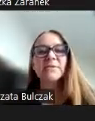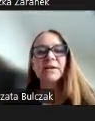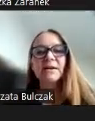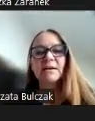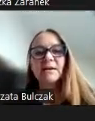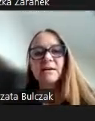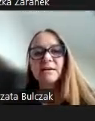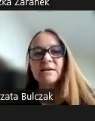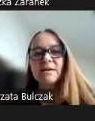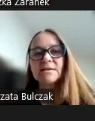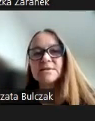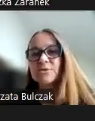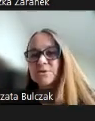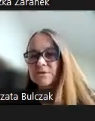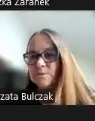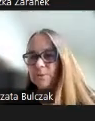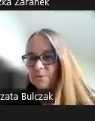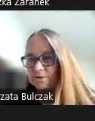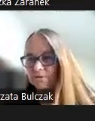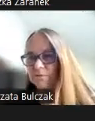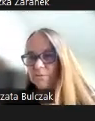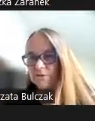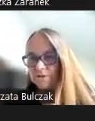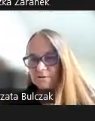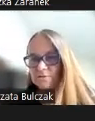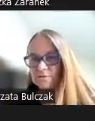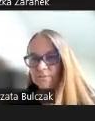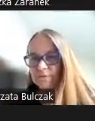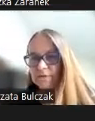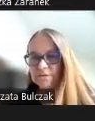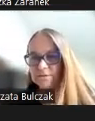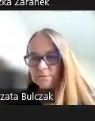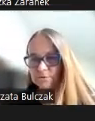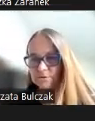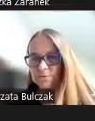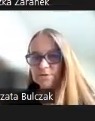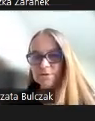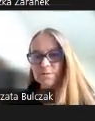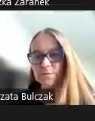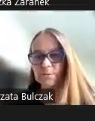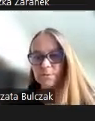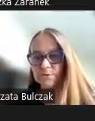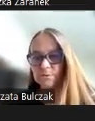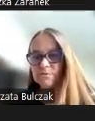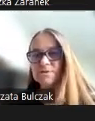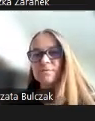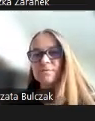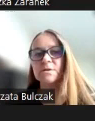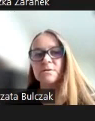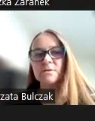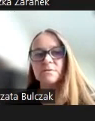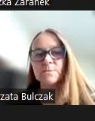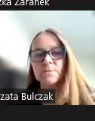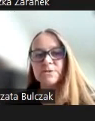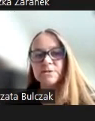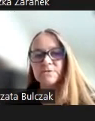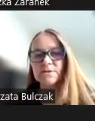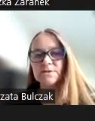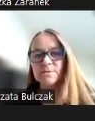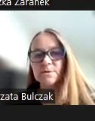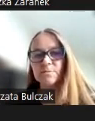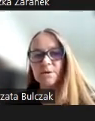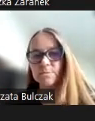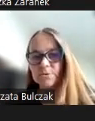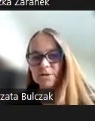oczywista. A zatem życie w społeczeństwie włączającym. Chcielibyśmy, żeby dziecko było udziałowcem tego